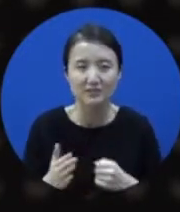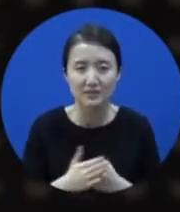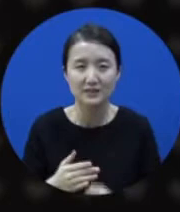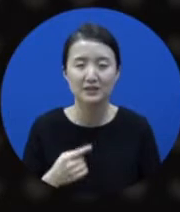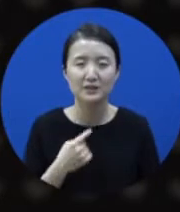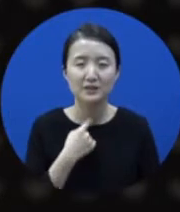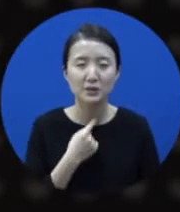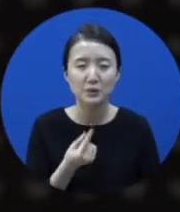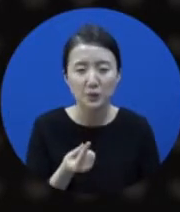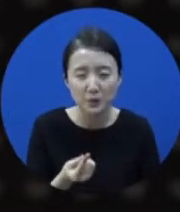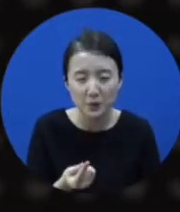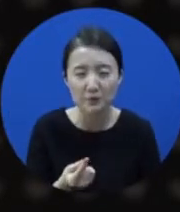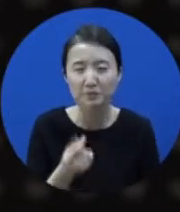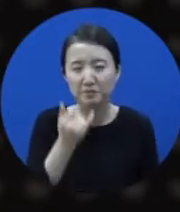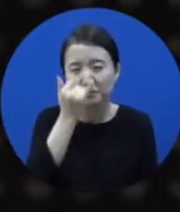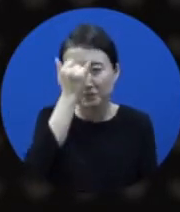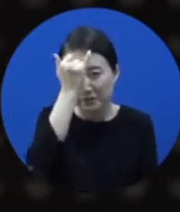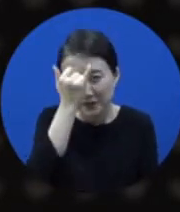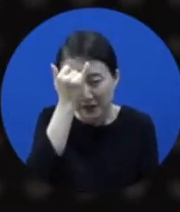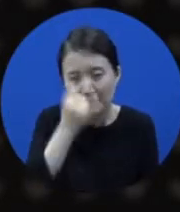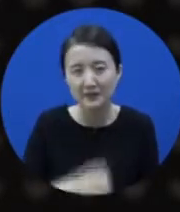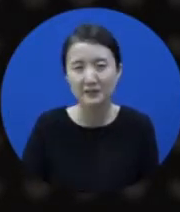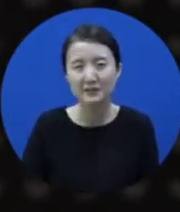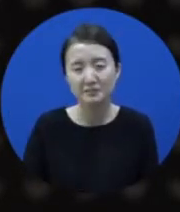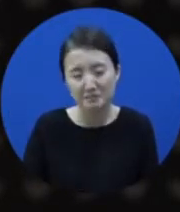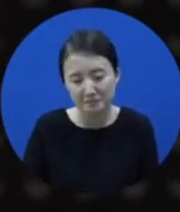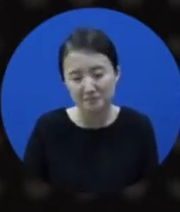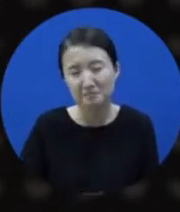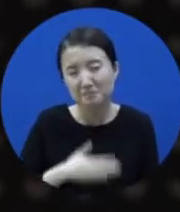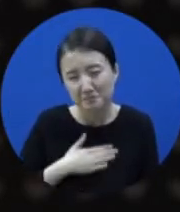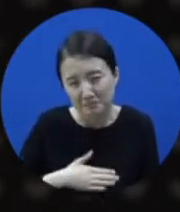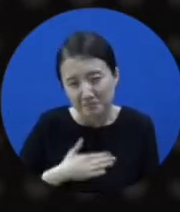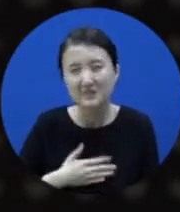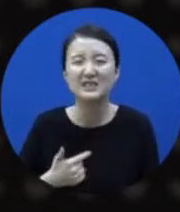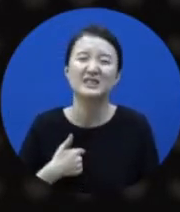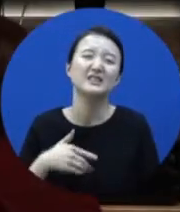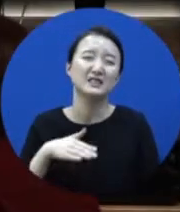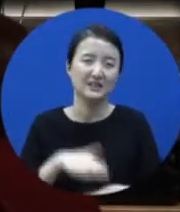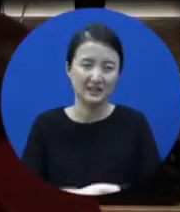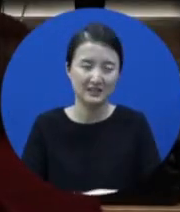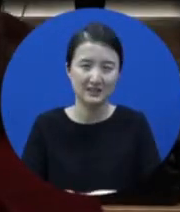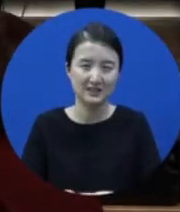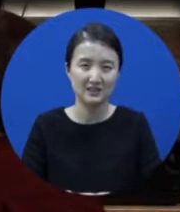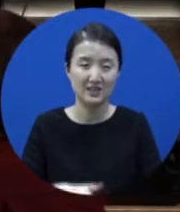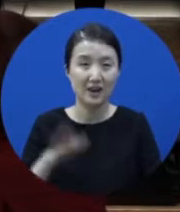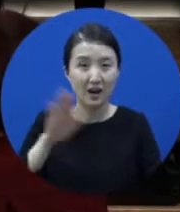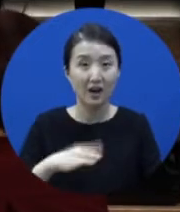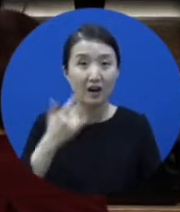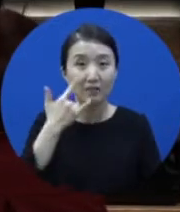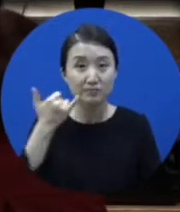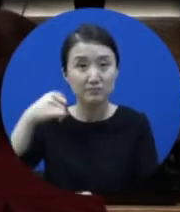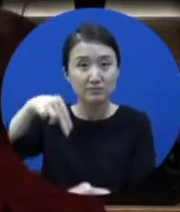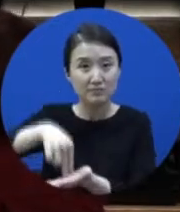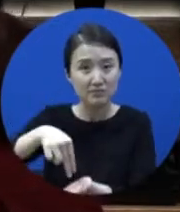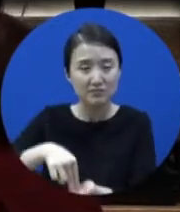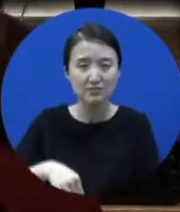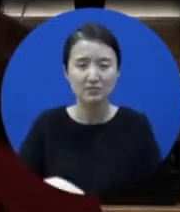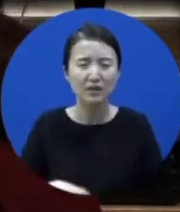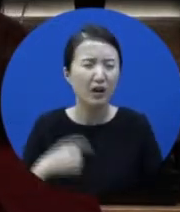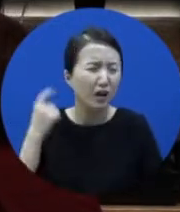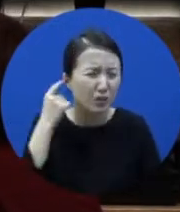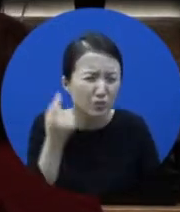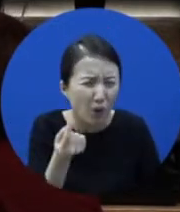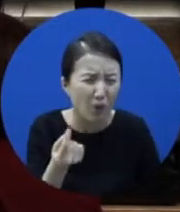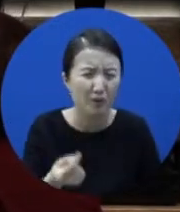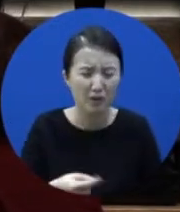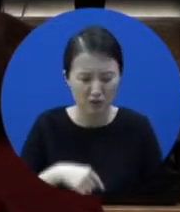그냥 예의 바르게 얘기한다고 그리고 다소곳이 얘기한다고 네, 아니요. 이렇게 얘기했더니 중얼중얼거린다고 늘 이렇게